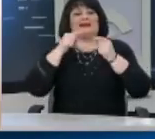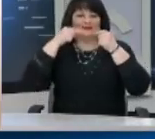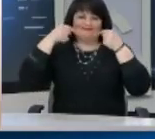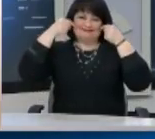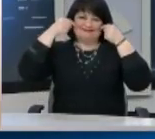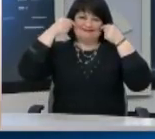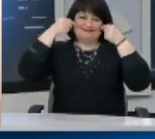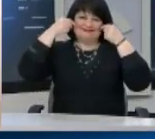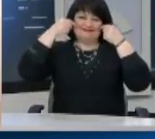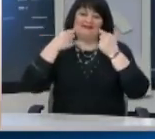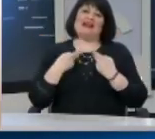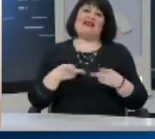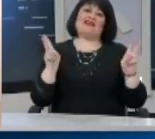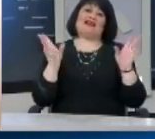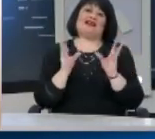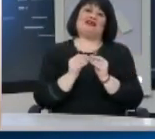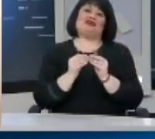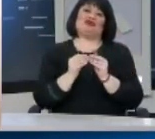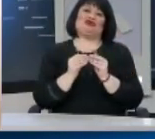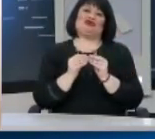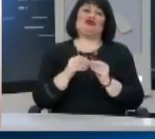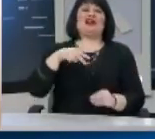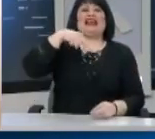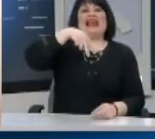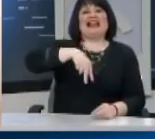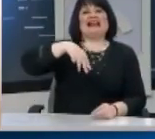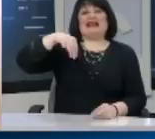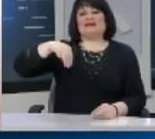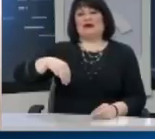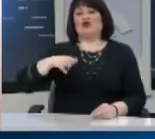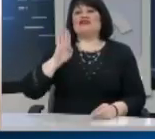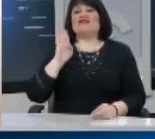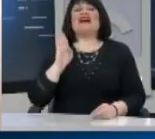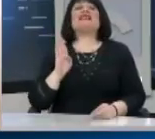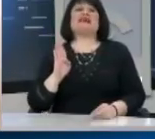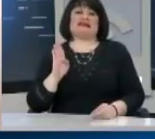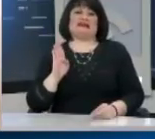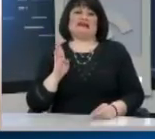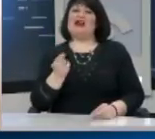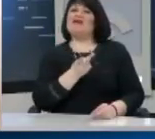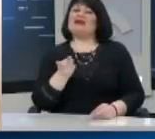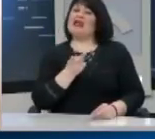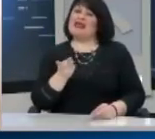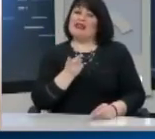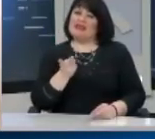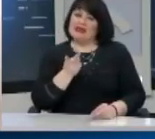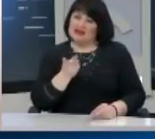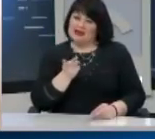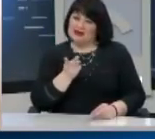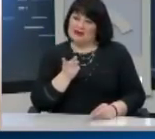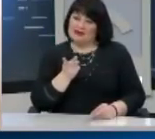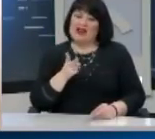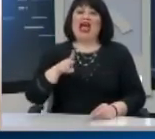χείλη για τη λευτεριά λίτινας μανώλης και βατα ένας εξ αυτών ο